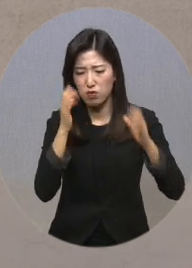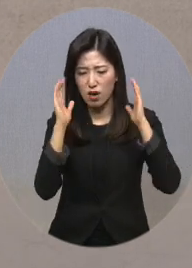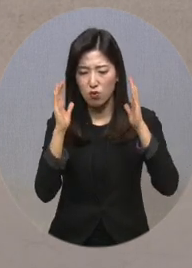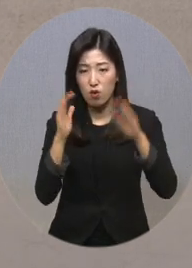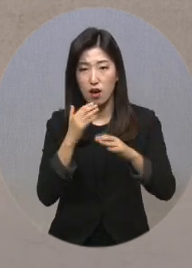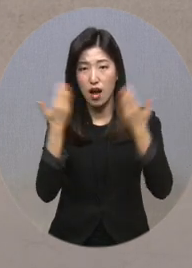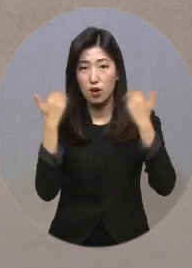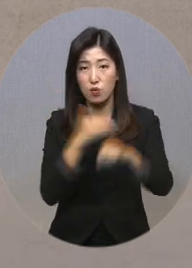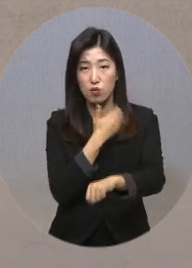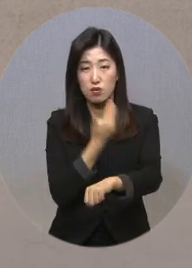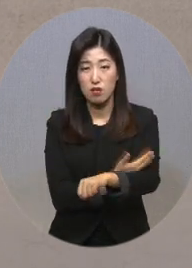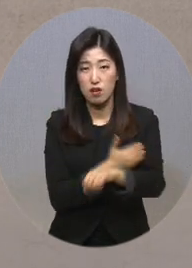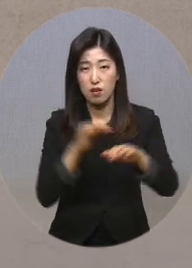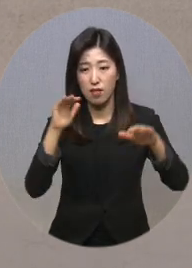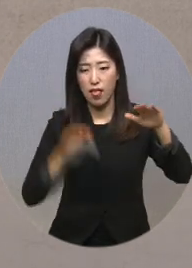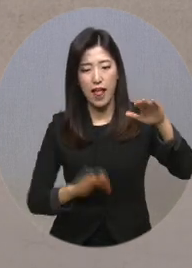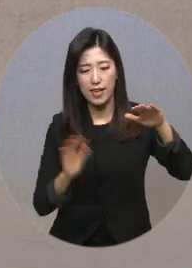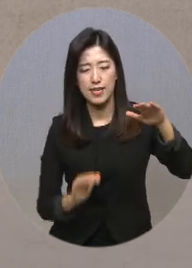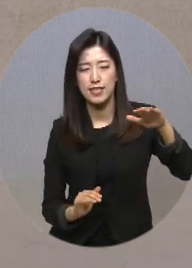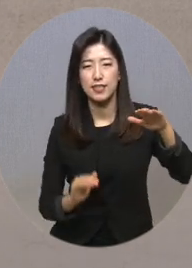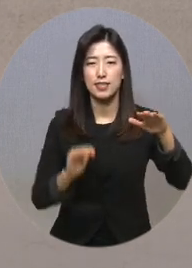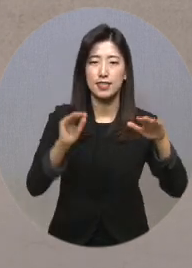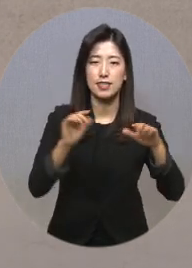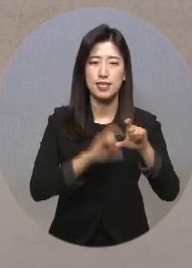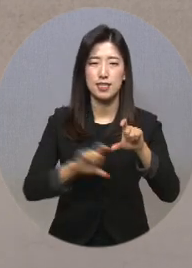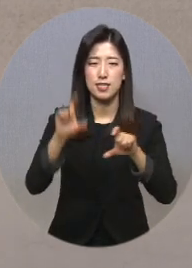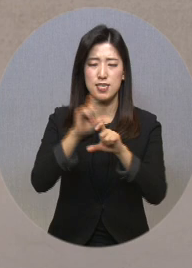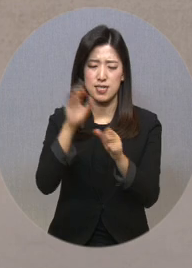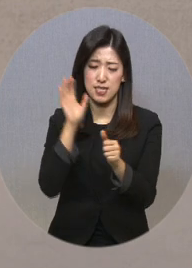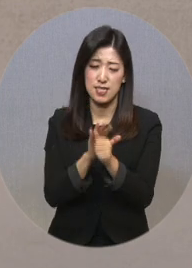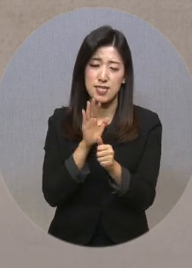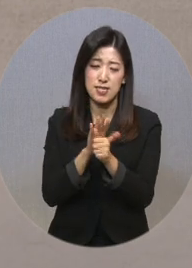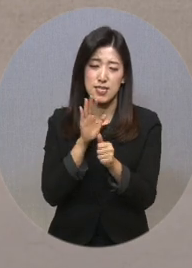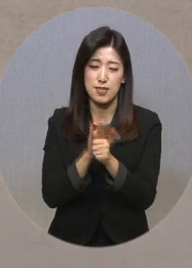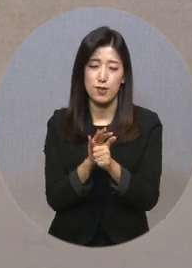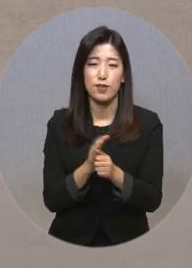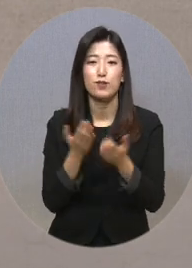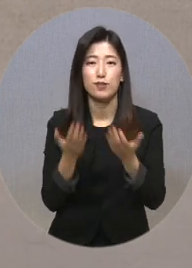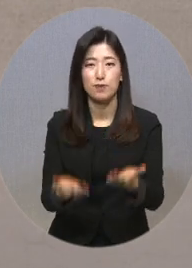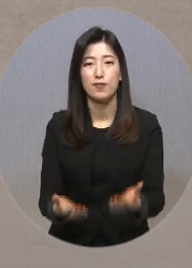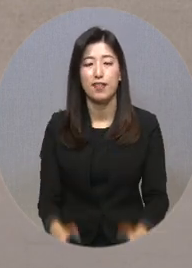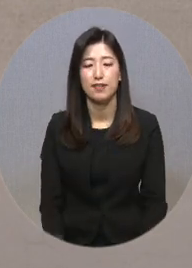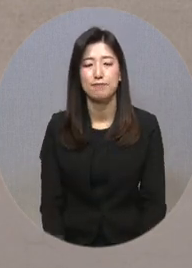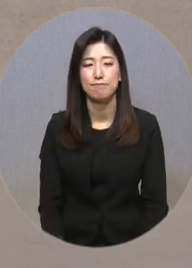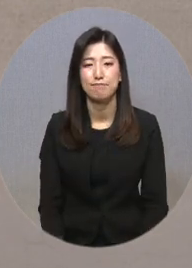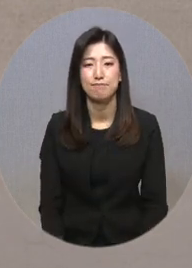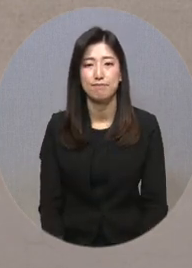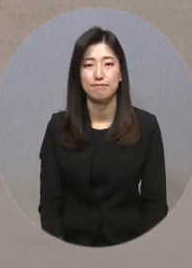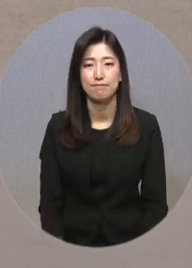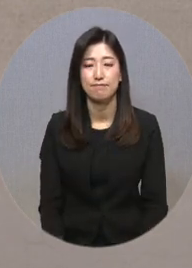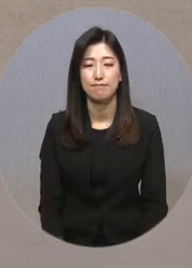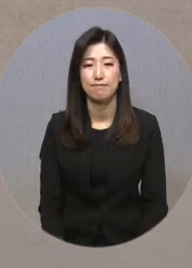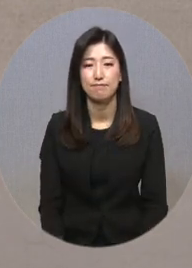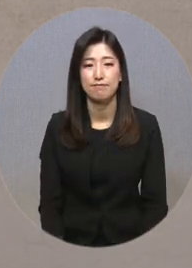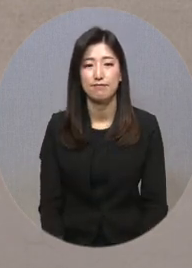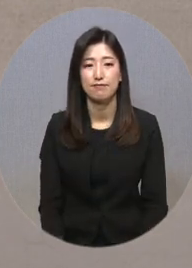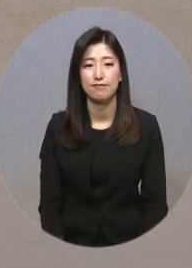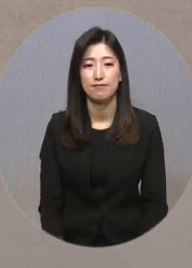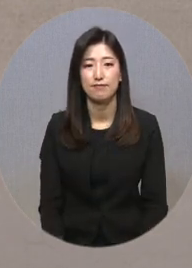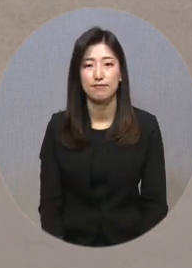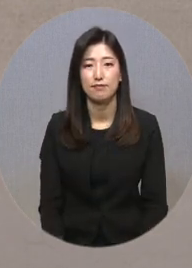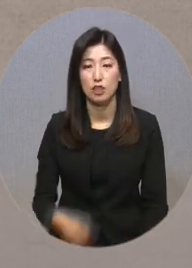모든 역량을 집중해서 뒷받침해야 된다고 저는 보고 있습니다. 특히